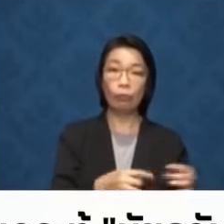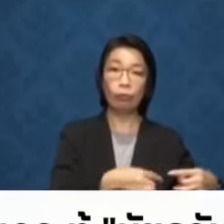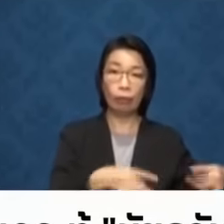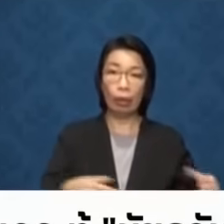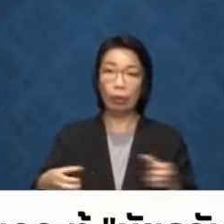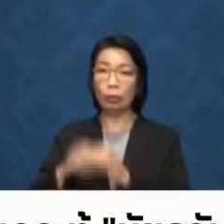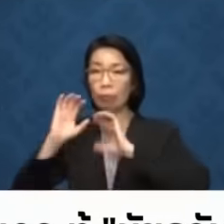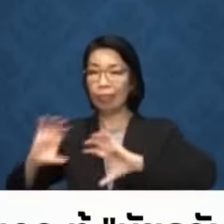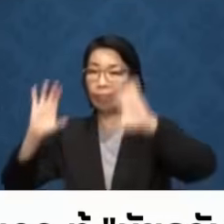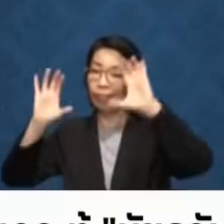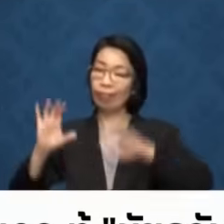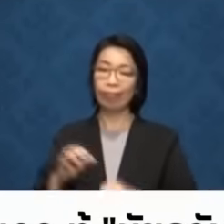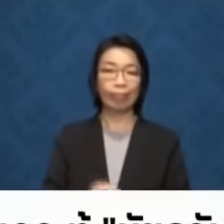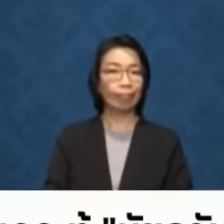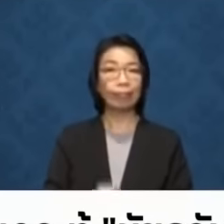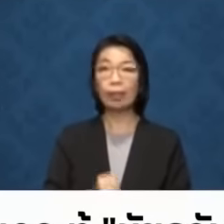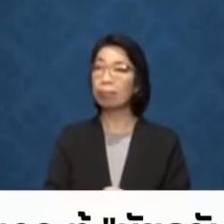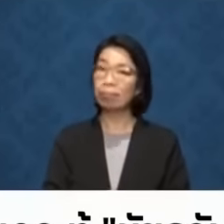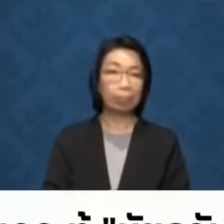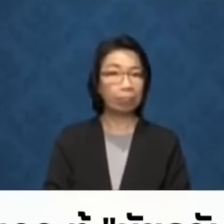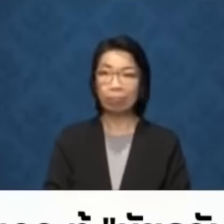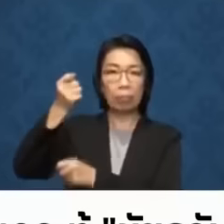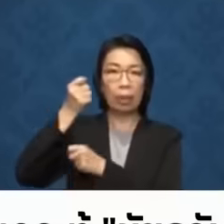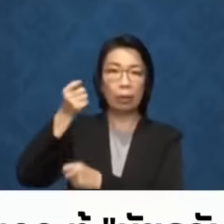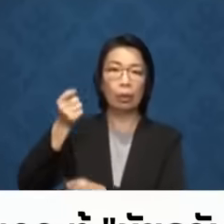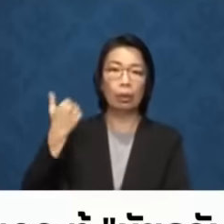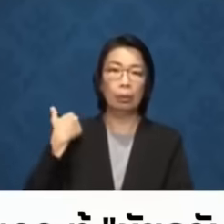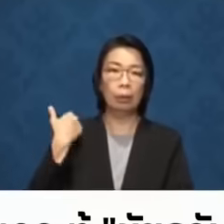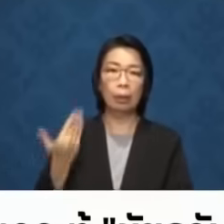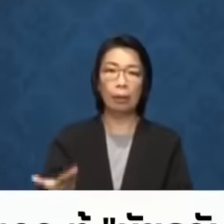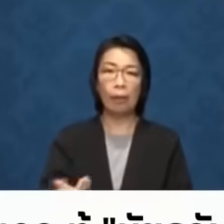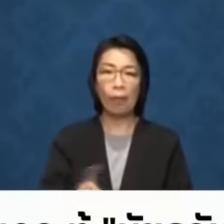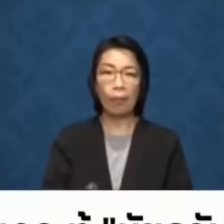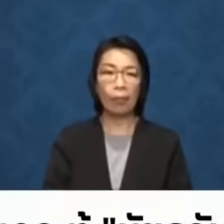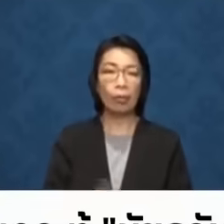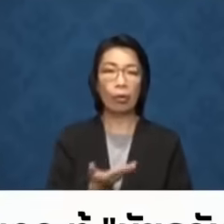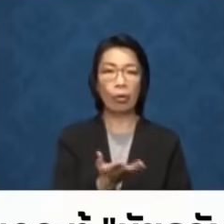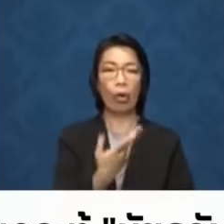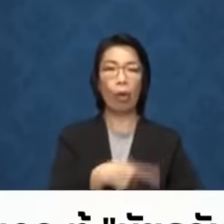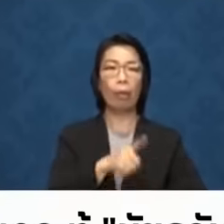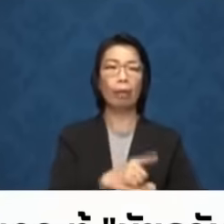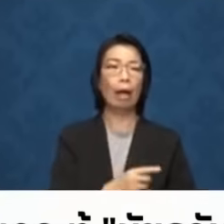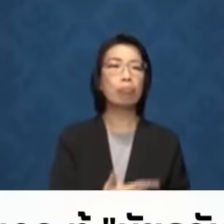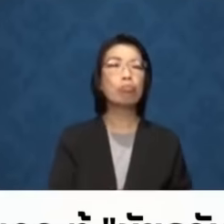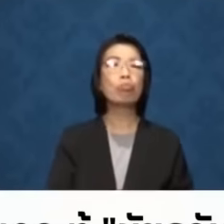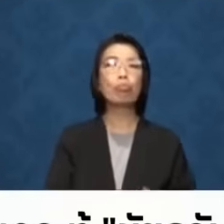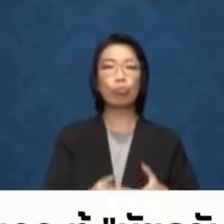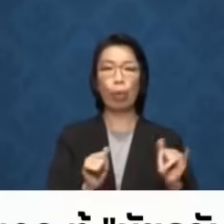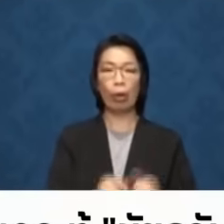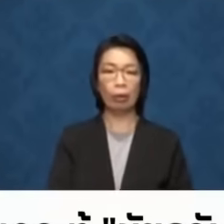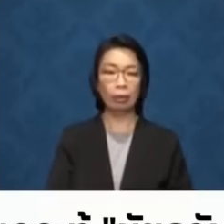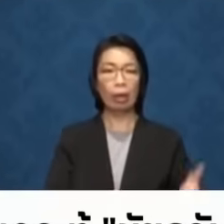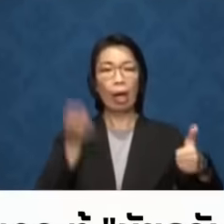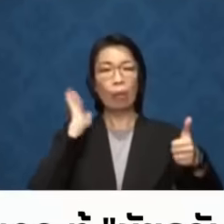ฝ่ายรัฐบาลตำหน้าตำตาแบบนี้ไม่ได ้ผมประท้วงท่านประธานท่านปล่อยให้ผู้อภิปราย